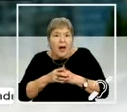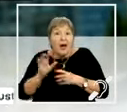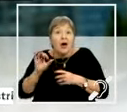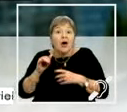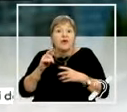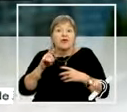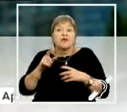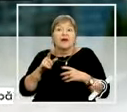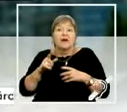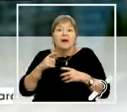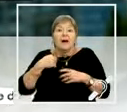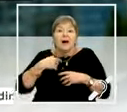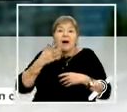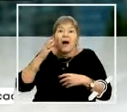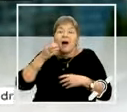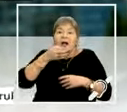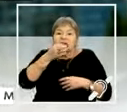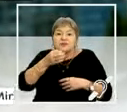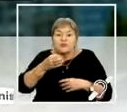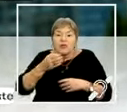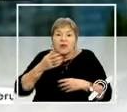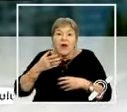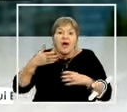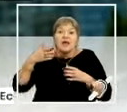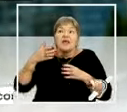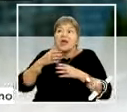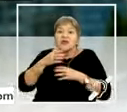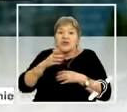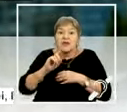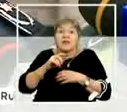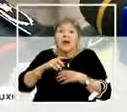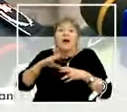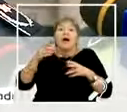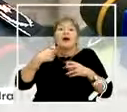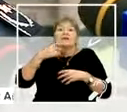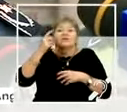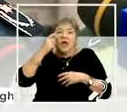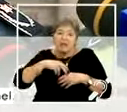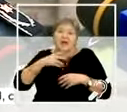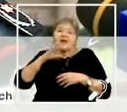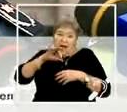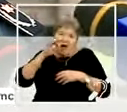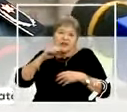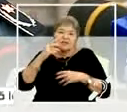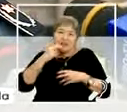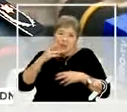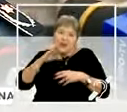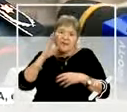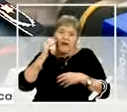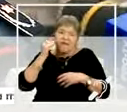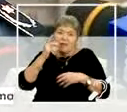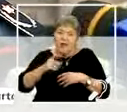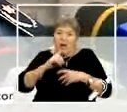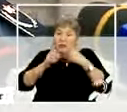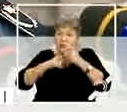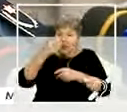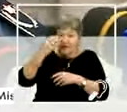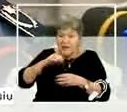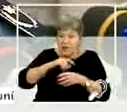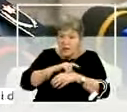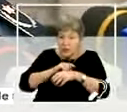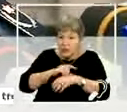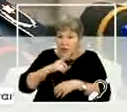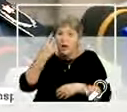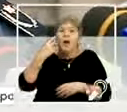în sensul gata, ieșiți, sunteți bine, adică ne-am dat seama că a fost găsită. La scurt timp, după aproximativ 10 minute, un echipaj